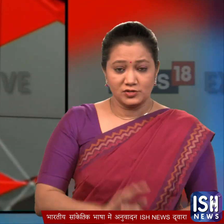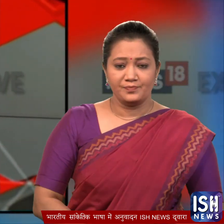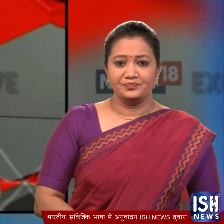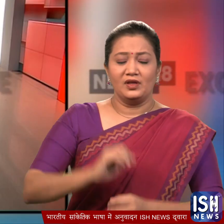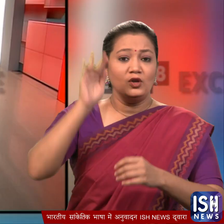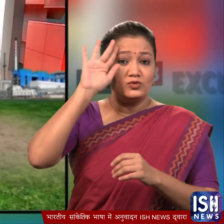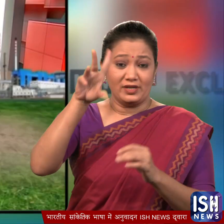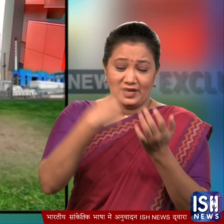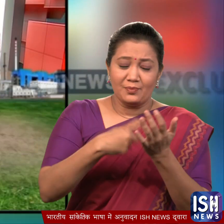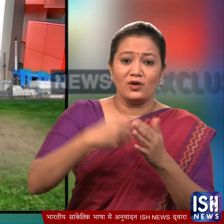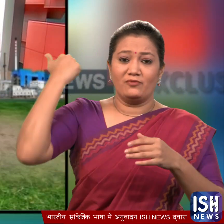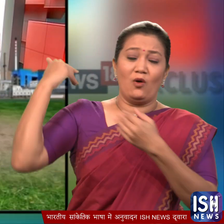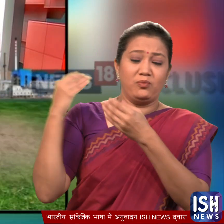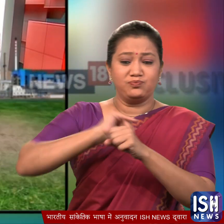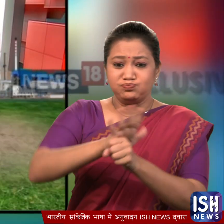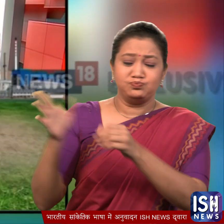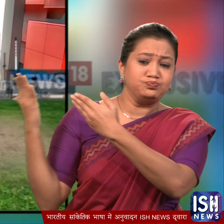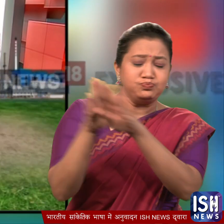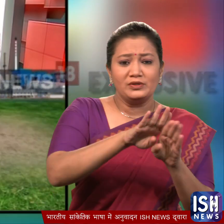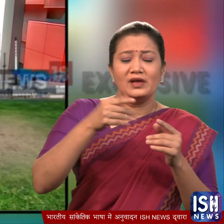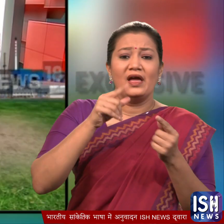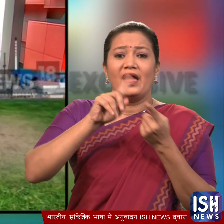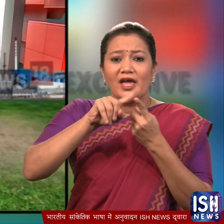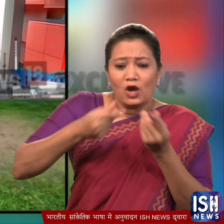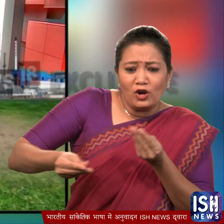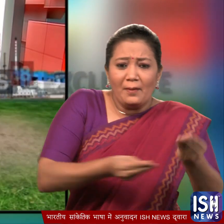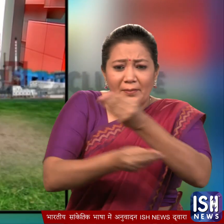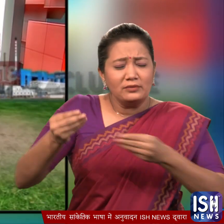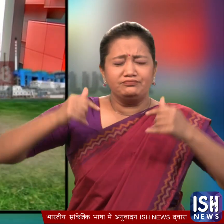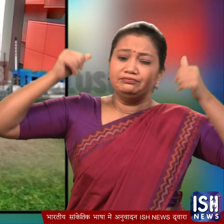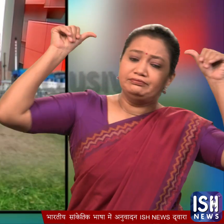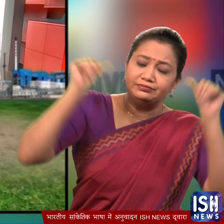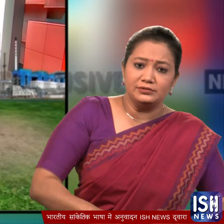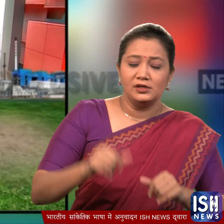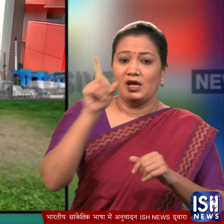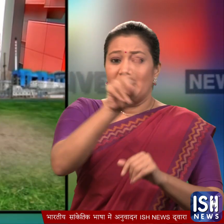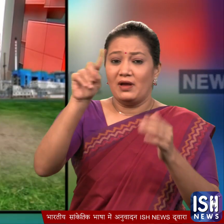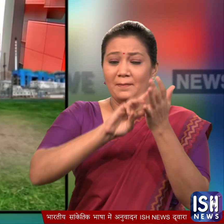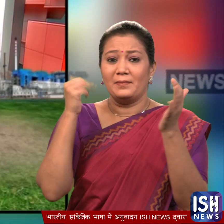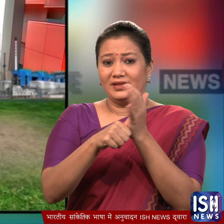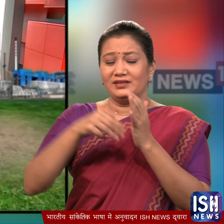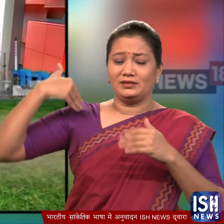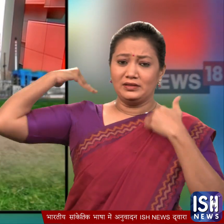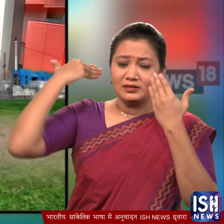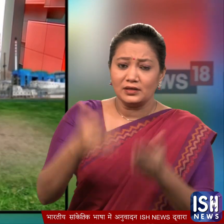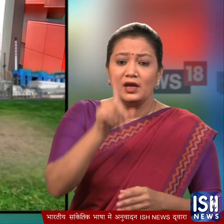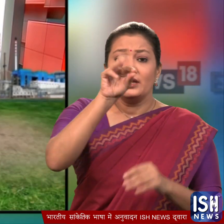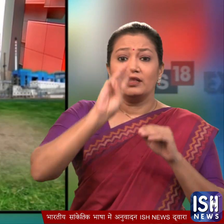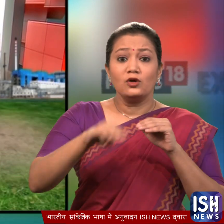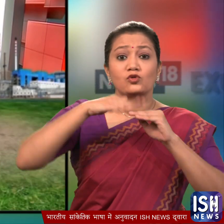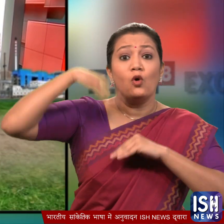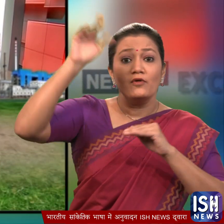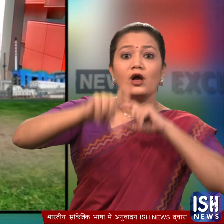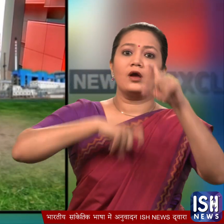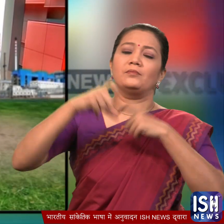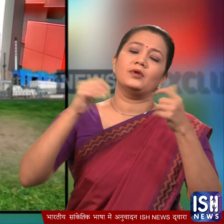कि कोरोना की वजह से लगे लॉकडाउन ने अर्थव्यवस्था पर बहुत बुरा असर डाला और पिछले 11 महीनों में देश की 10,000 से